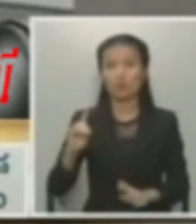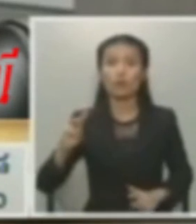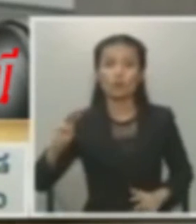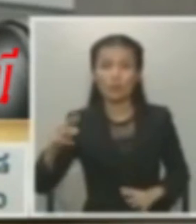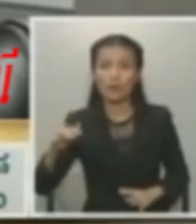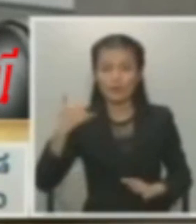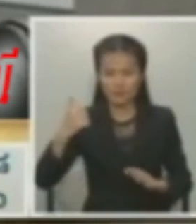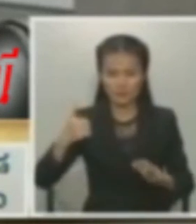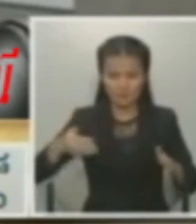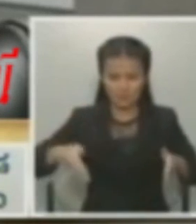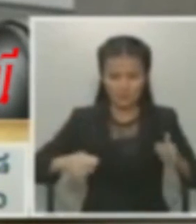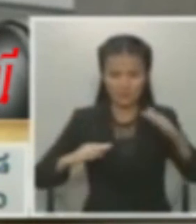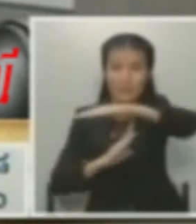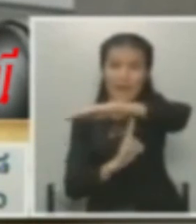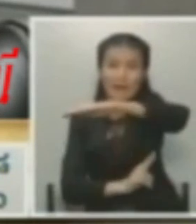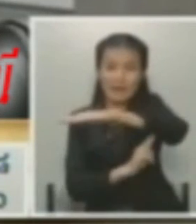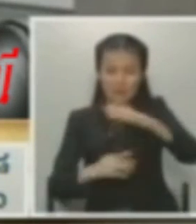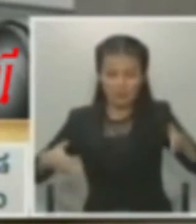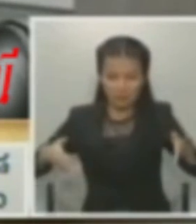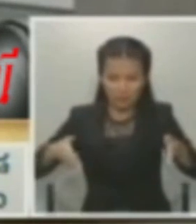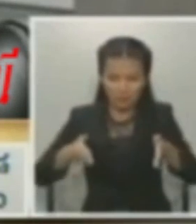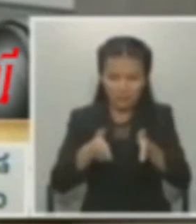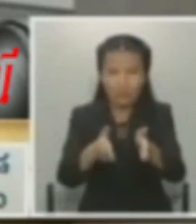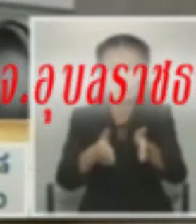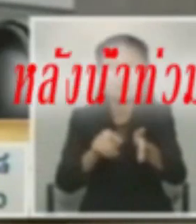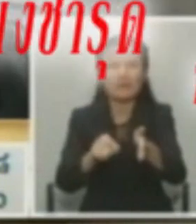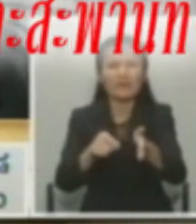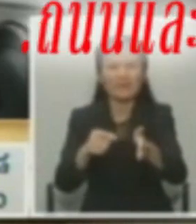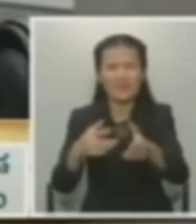กรมทางหลวงไปขยายด้วยครับวันนี้น้ำท่วมวันน้ำท่วมมันก็พัง